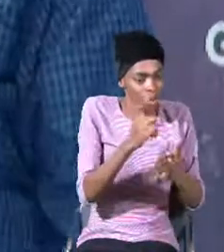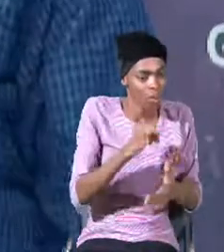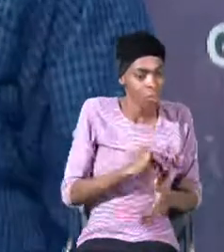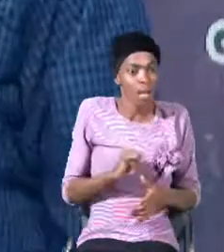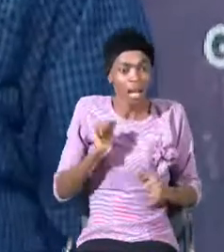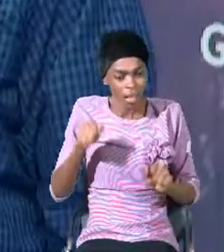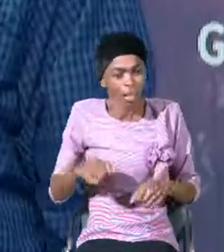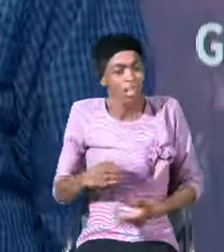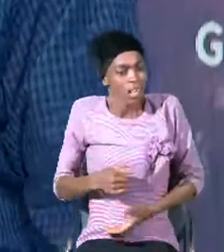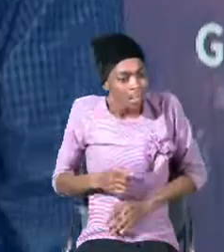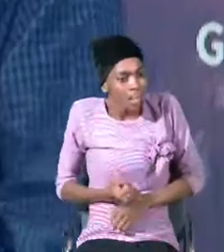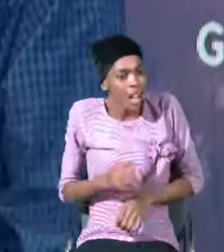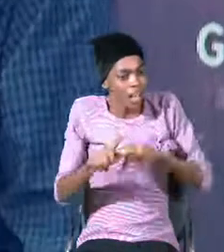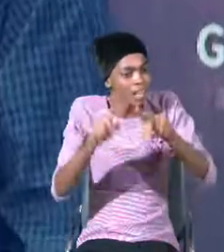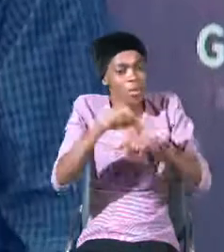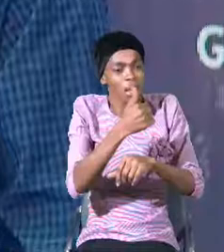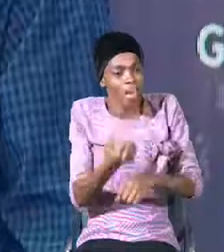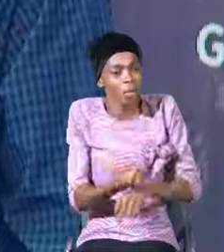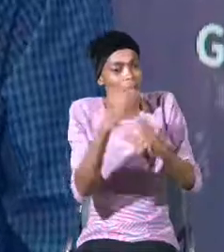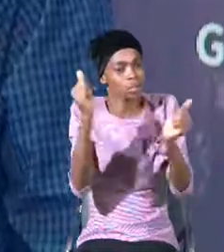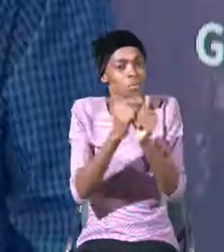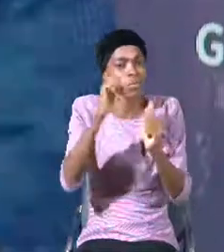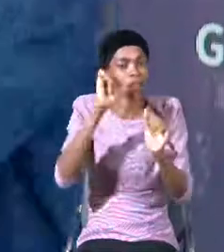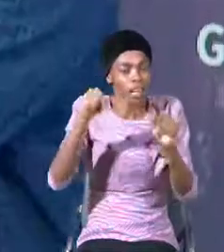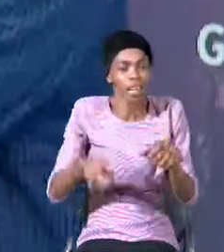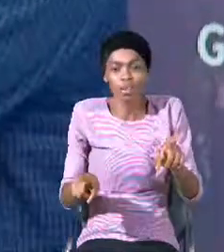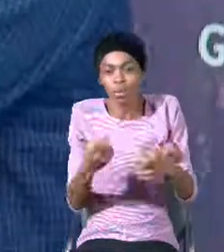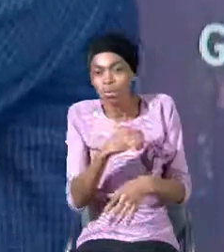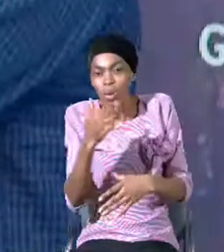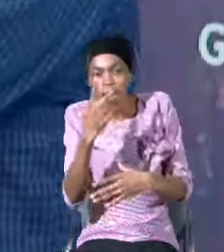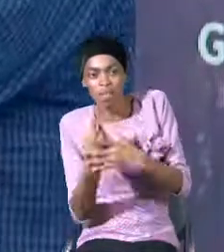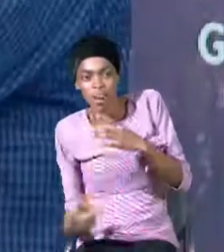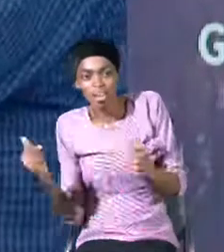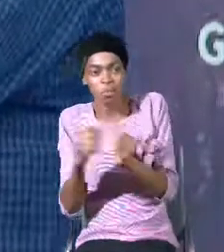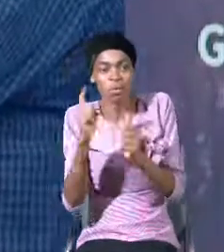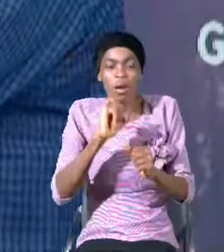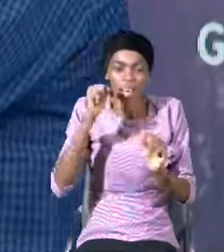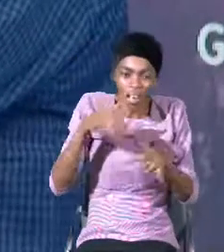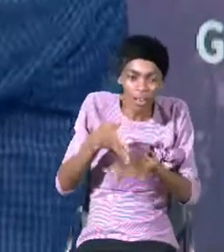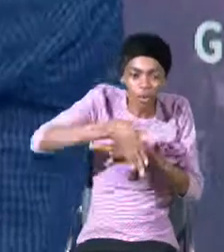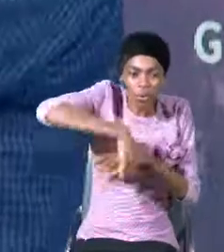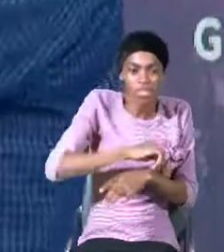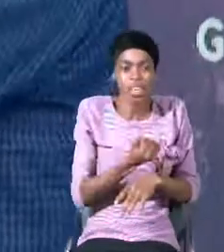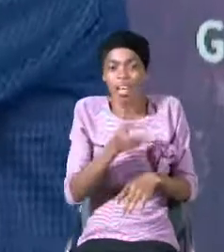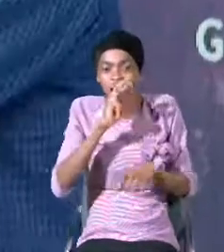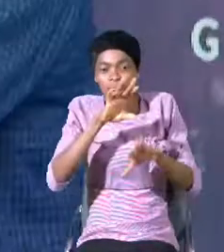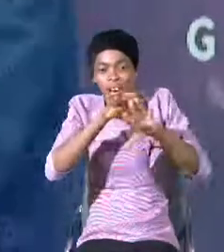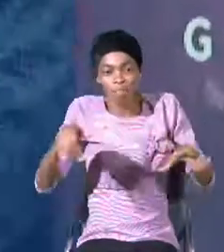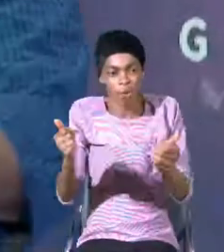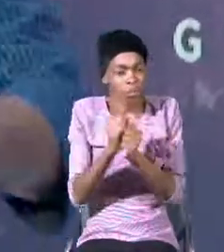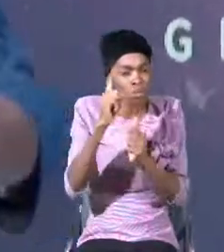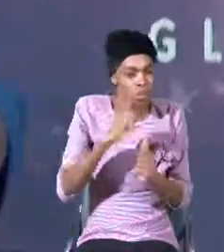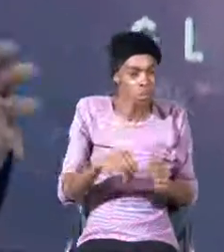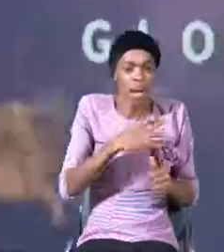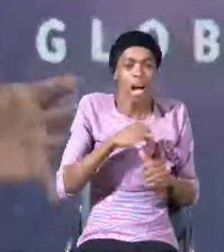Et je peux gravir toute montagne avec toi. Je peux passer par toute vallée avec toi. Je peux nager dans toute rivière avec